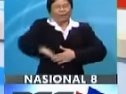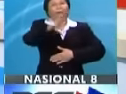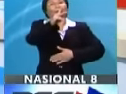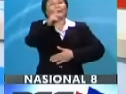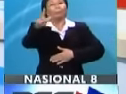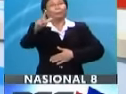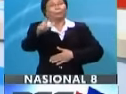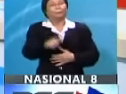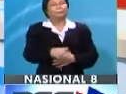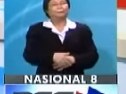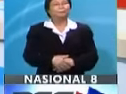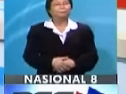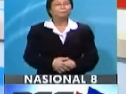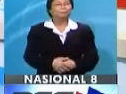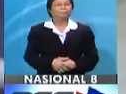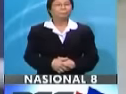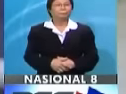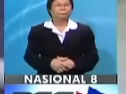Klang.